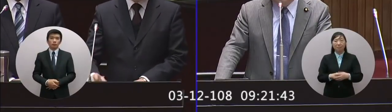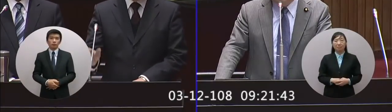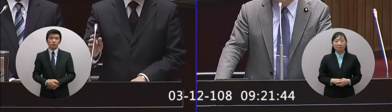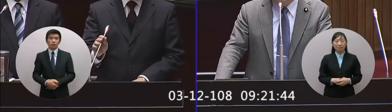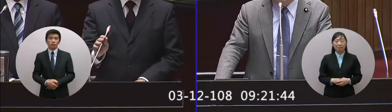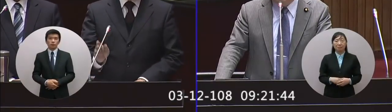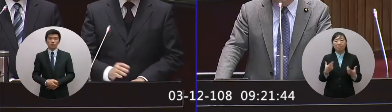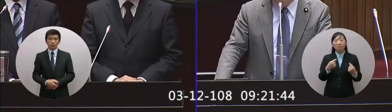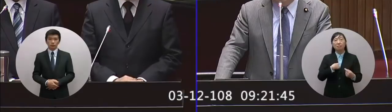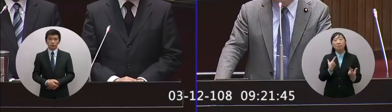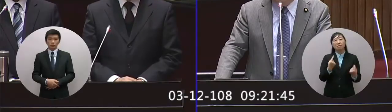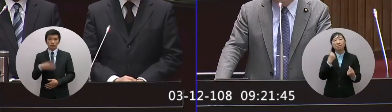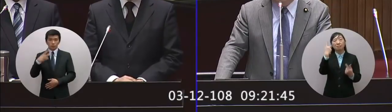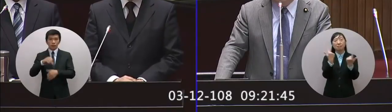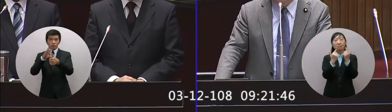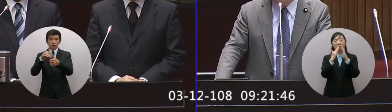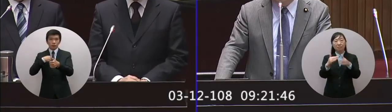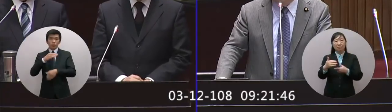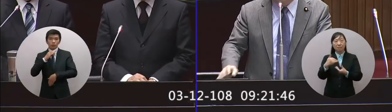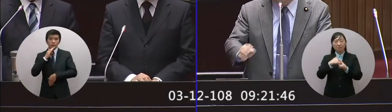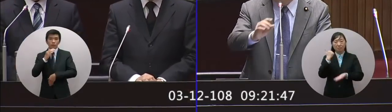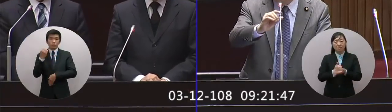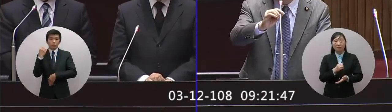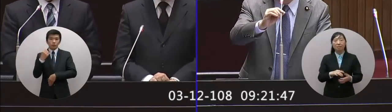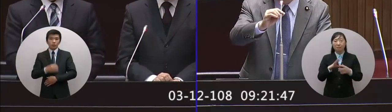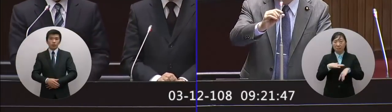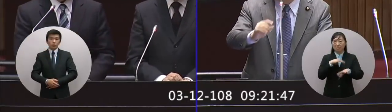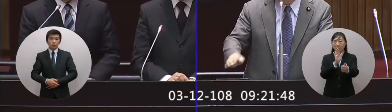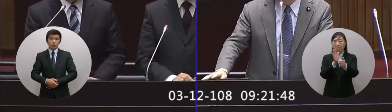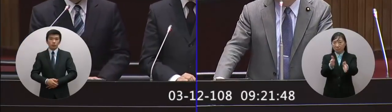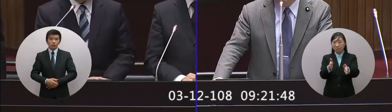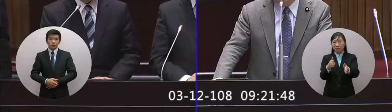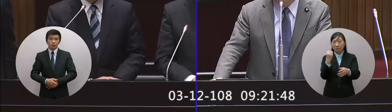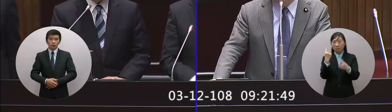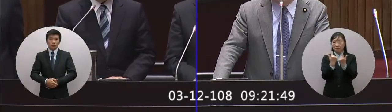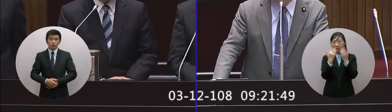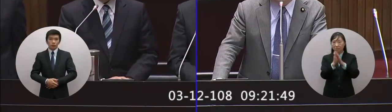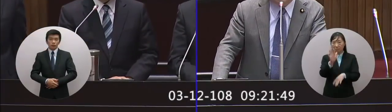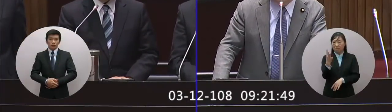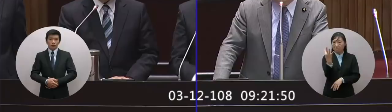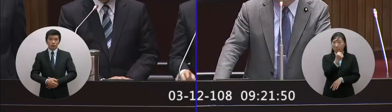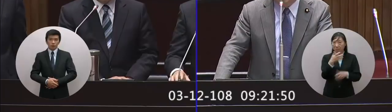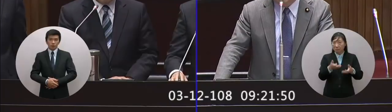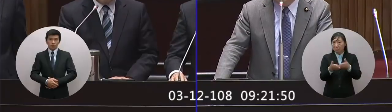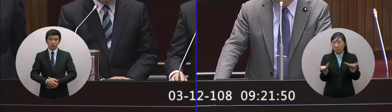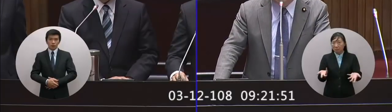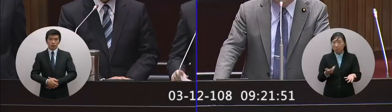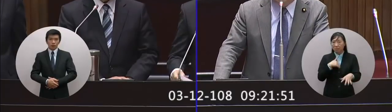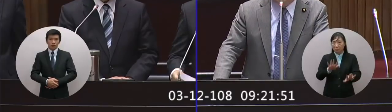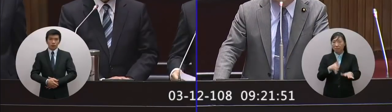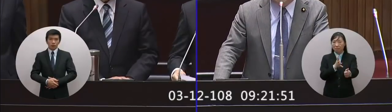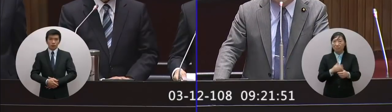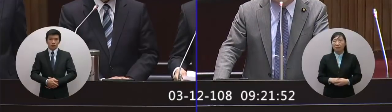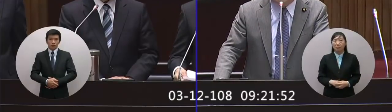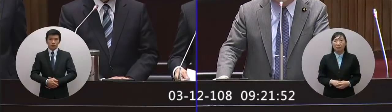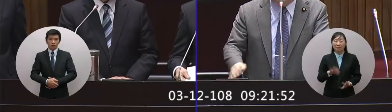为我也是新北市地方选出的立委，所以我要为新北市的有几项我认为重要的事情要跟你请命。第